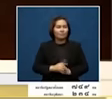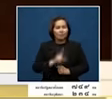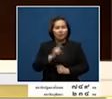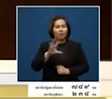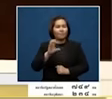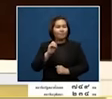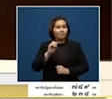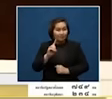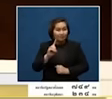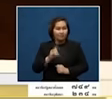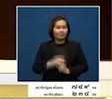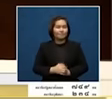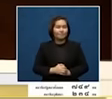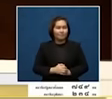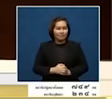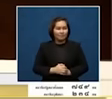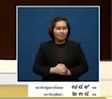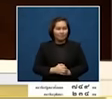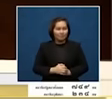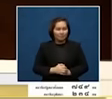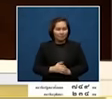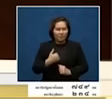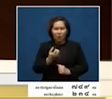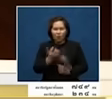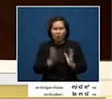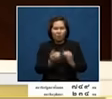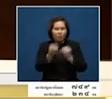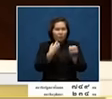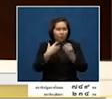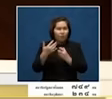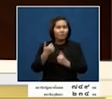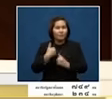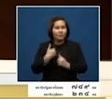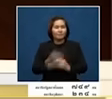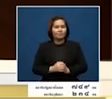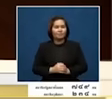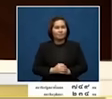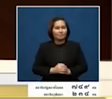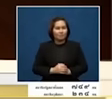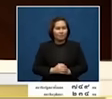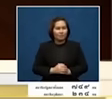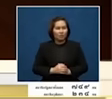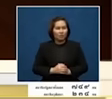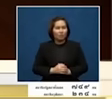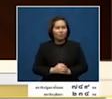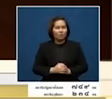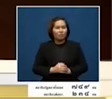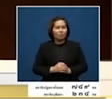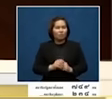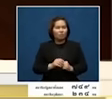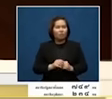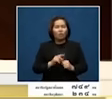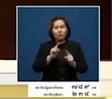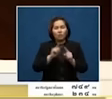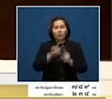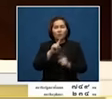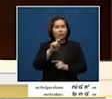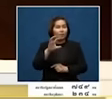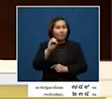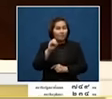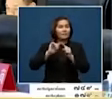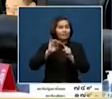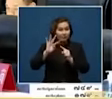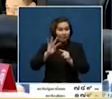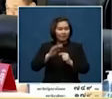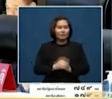ม่ใช้เครื่องมือตรงนี้มันก็เลยแบบโอ้โหเสียงมันก็เลยแบบวุ่นวายดูแล้วบางทีดูไปแล้วก็ปวดหัว ปวดหัว